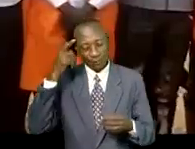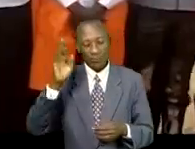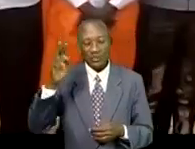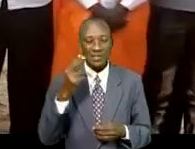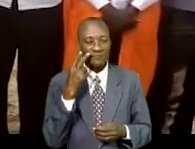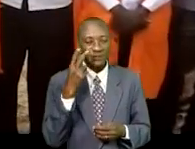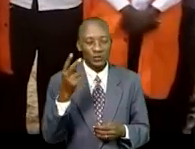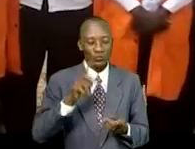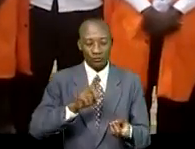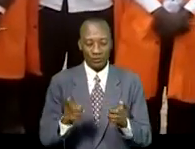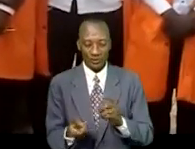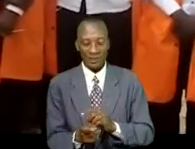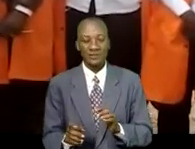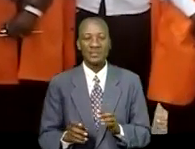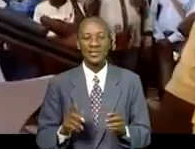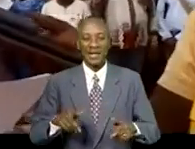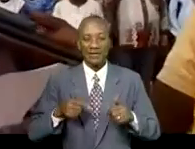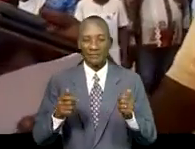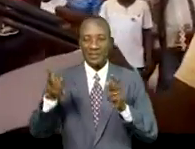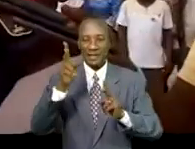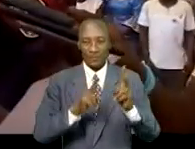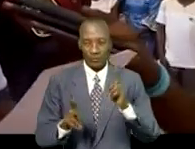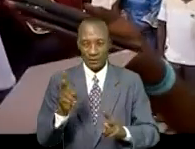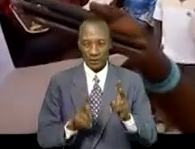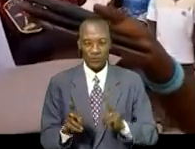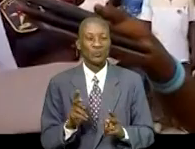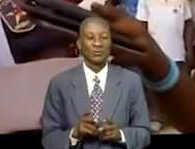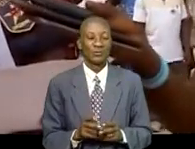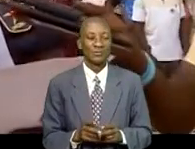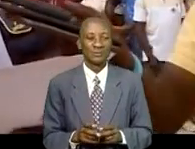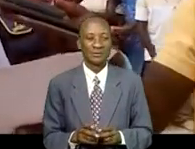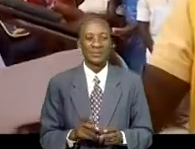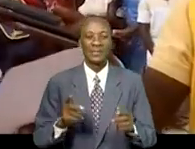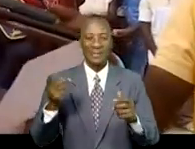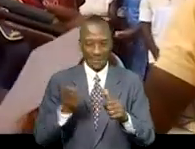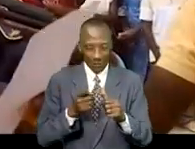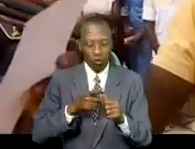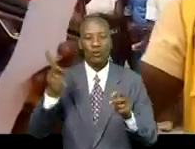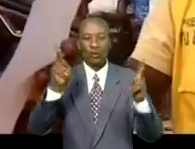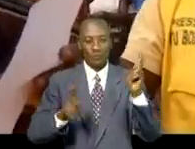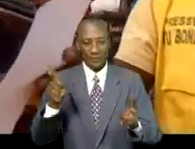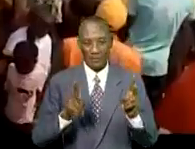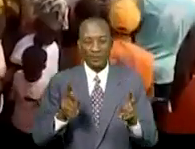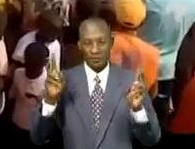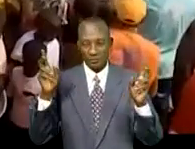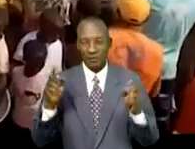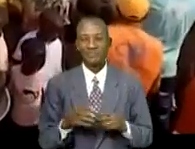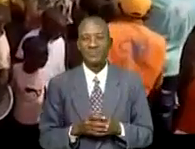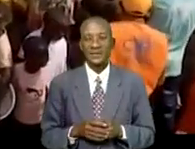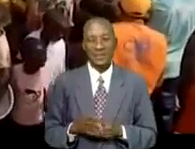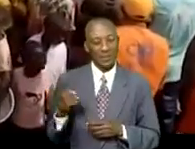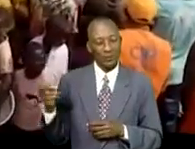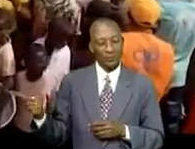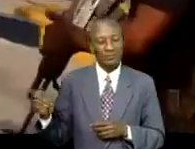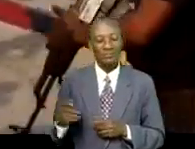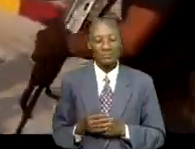d'amélioration des conditions de vie de sa population par le slogan « Le peuple d'abord ». Le chef de l'exécutif provincial a exhorté la population